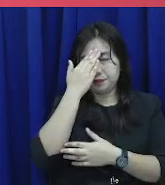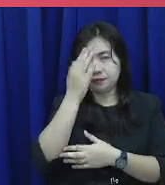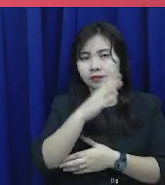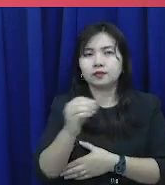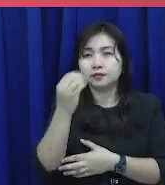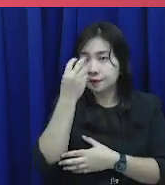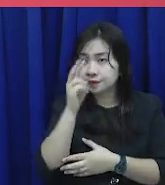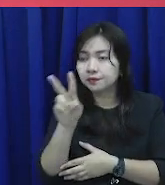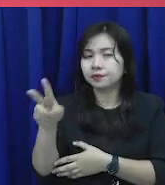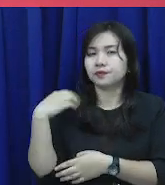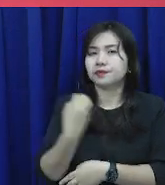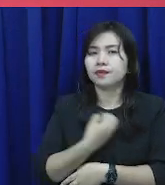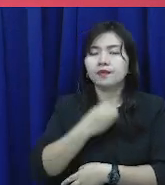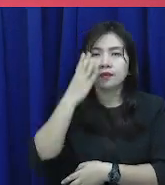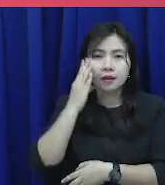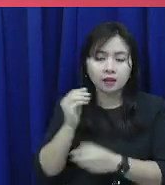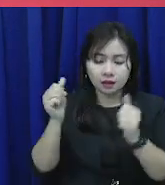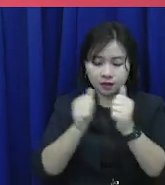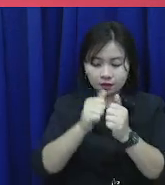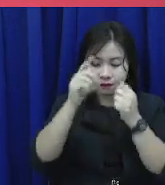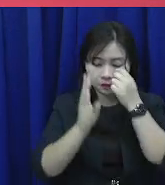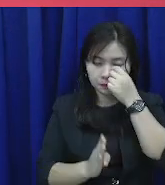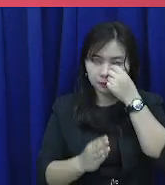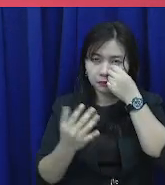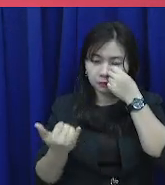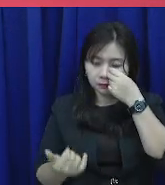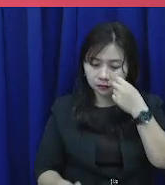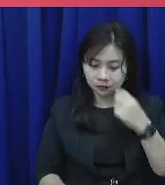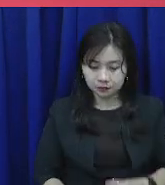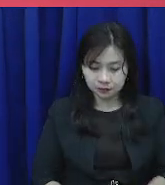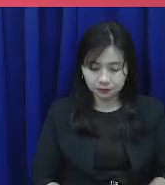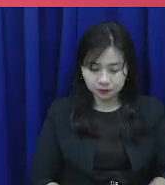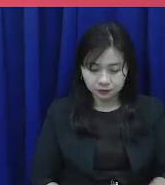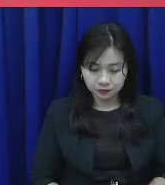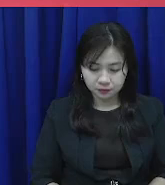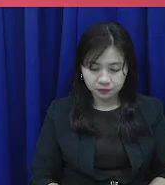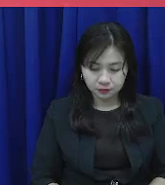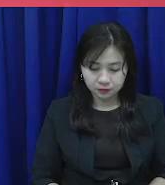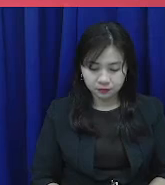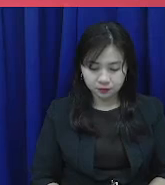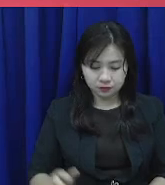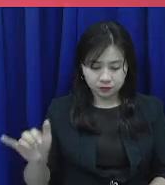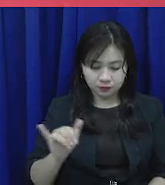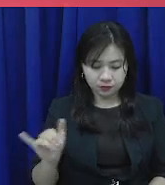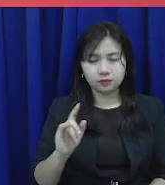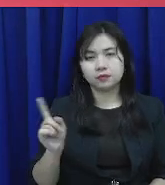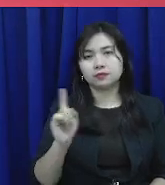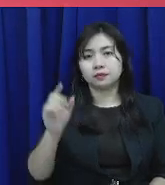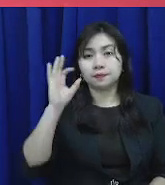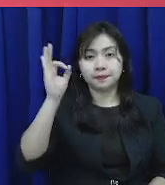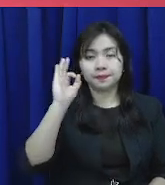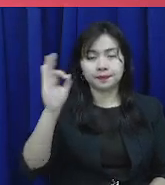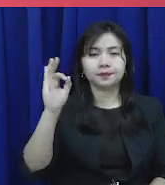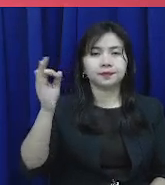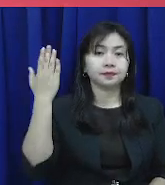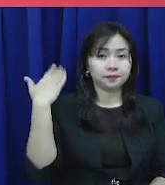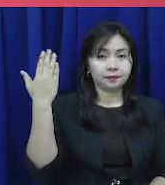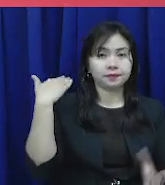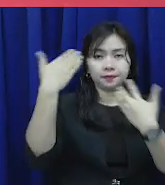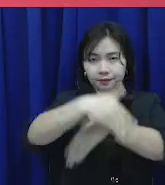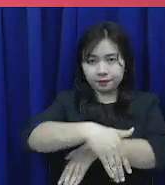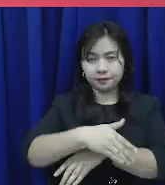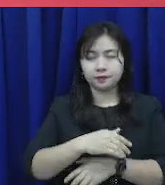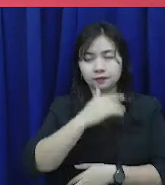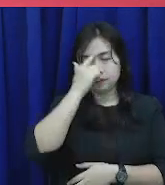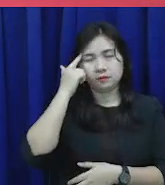experience natin with God experience natin sa pagpapala ng Diyos katulad ng preaching last night going back to the preaching last